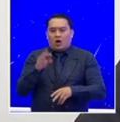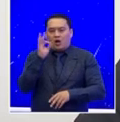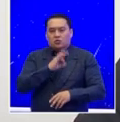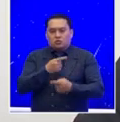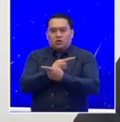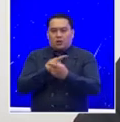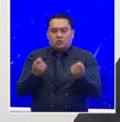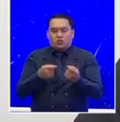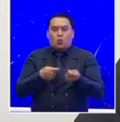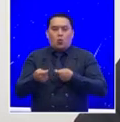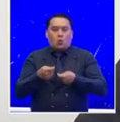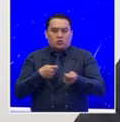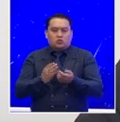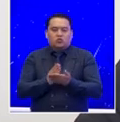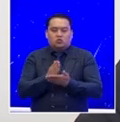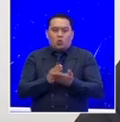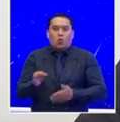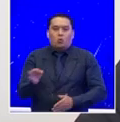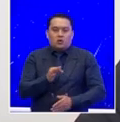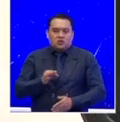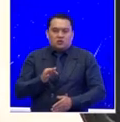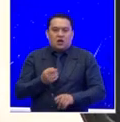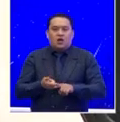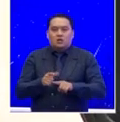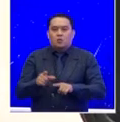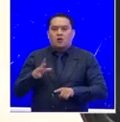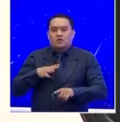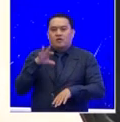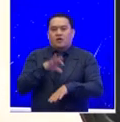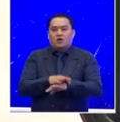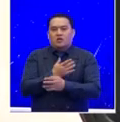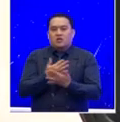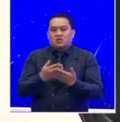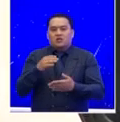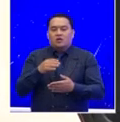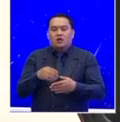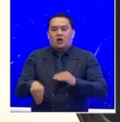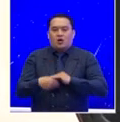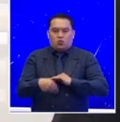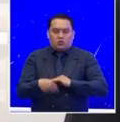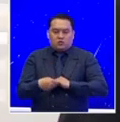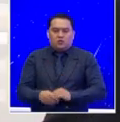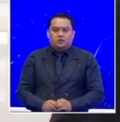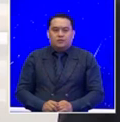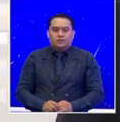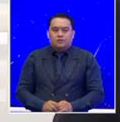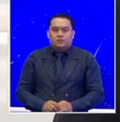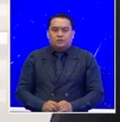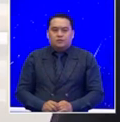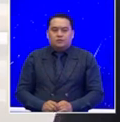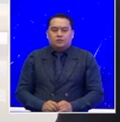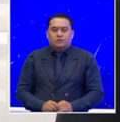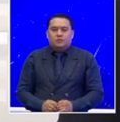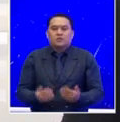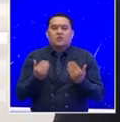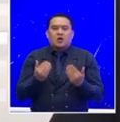сообщил руководитель антикоррупционной службы области. В текущем году ими уже было выявлено несколько фактов коррупционного характера. На площадке «Антикор-центра», вот